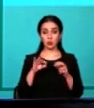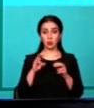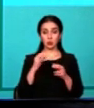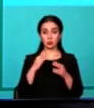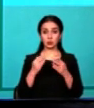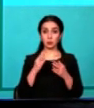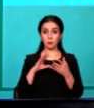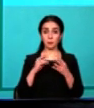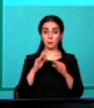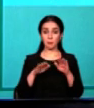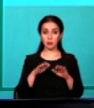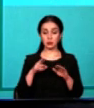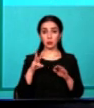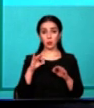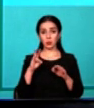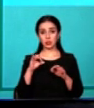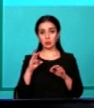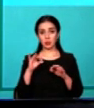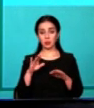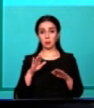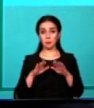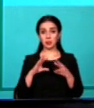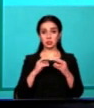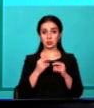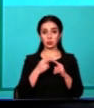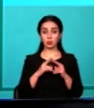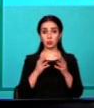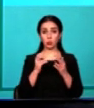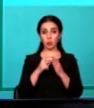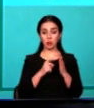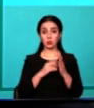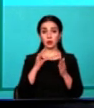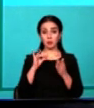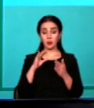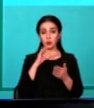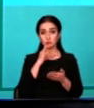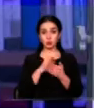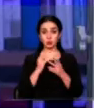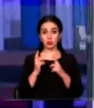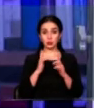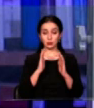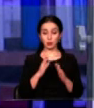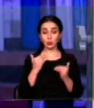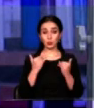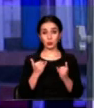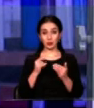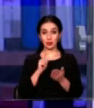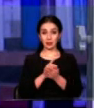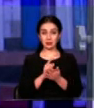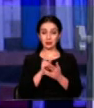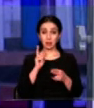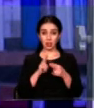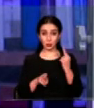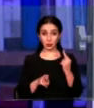polimerning massasini monomerning massasiga bo'lamiz. Va masalaning javobi chiqadi. Shuning bilan bugungi darsimizni